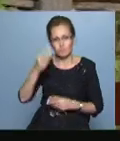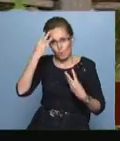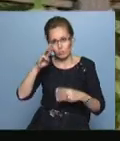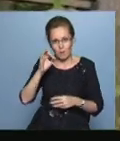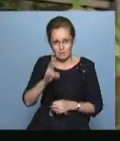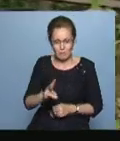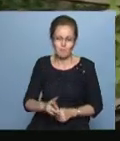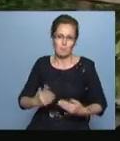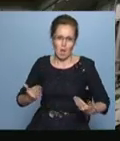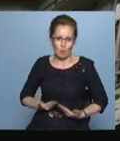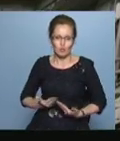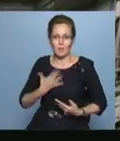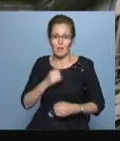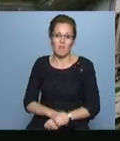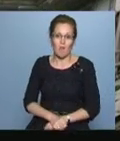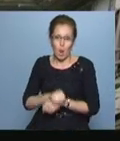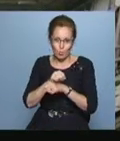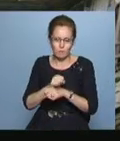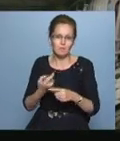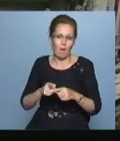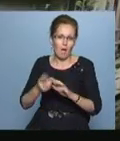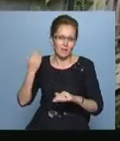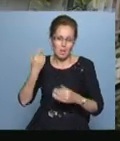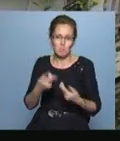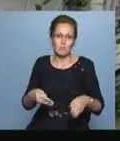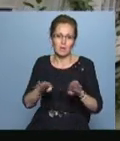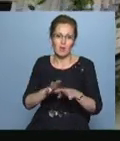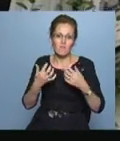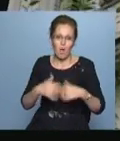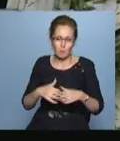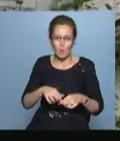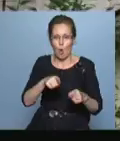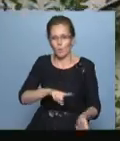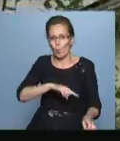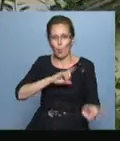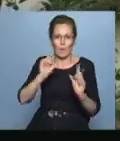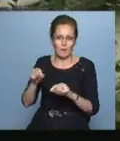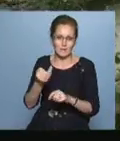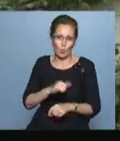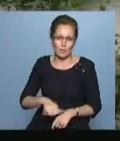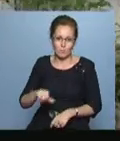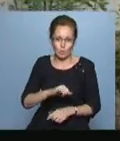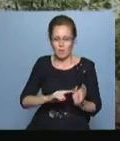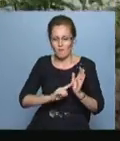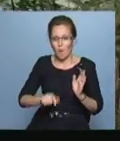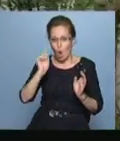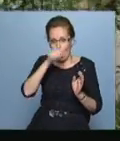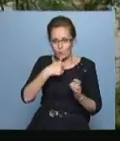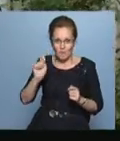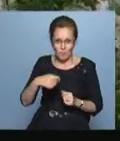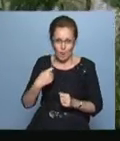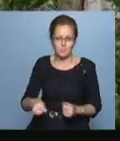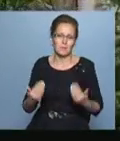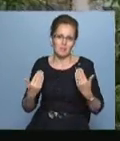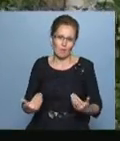и революцию, тогда, кстати, и прикрыли фабрику Петрова, а он с семьей уехал из Удмуртии, и годы войны. Зато сегодня, в